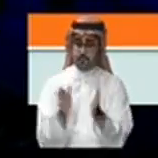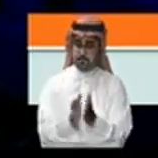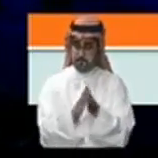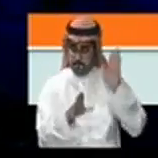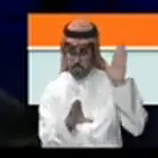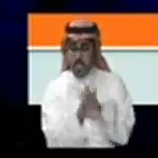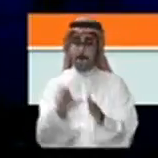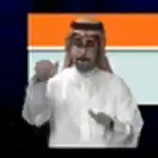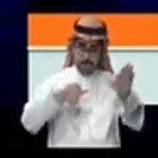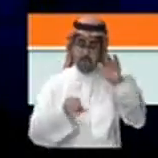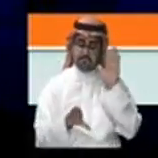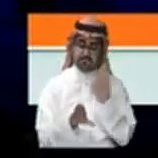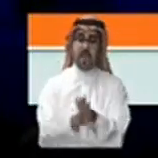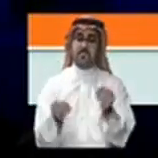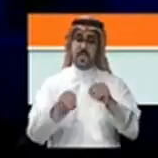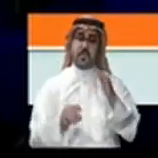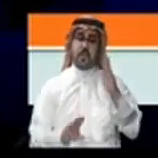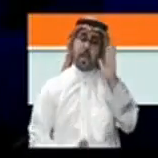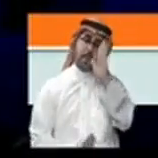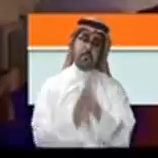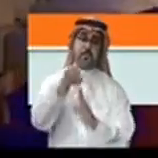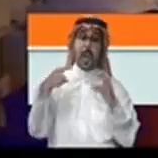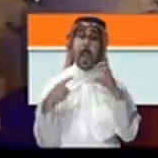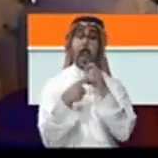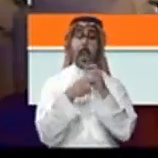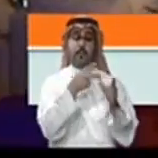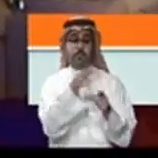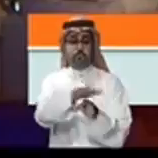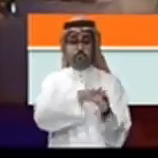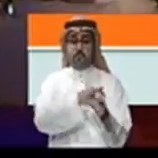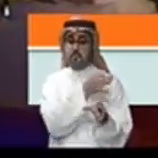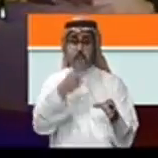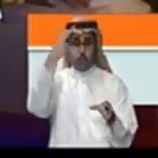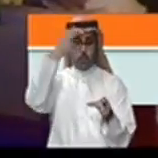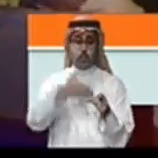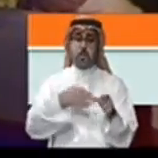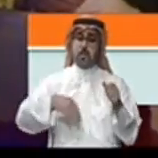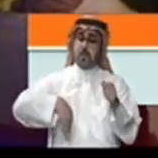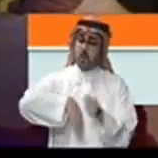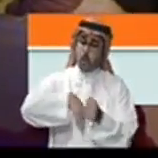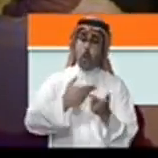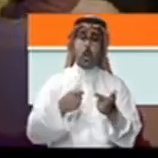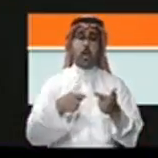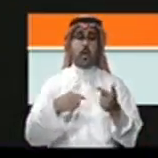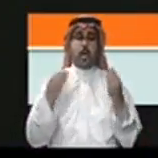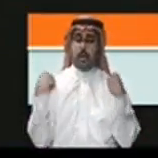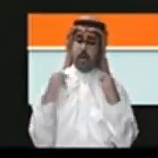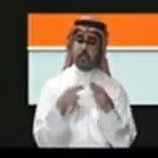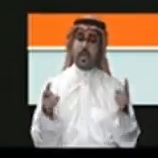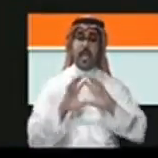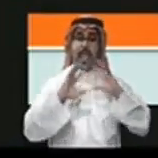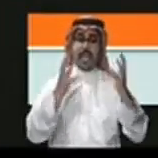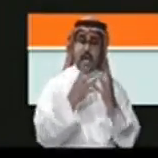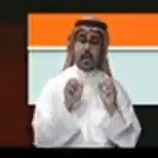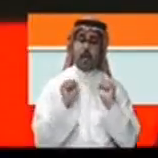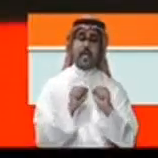إطار عام لنظام حوكمة فعال يساهم في تطويرها على الصعيدين الرياضي والإداري، بالإضافة إلى